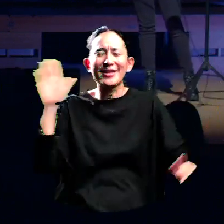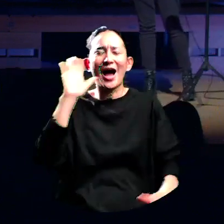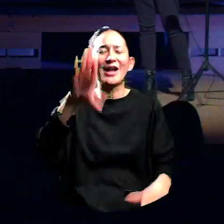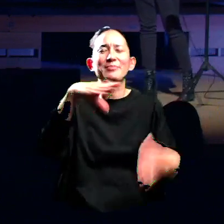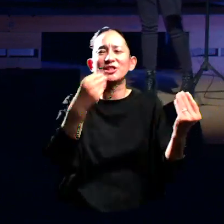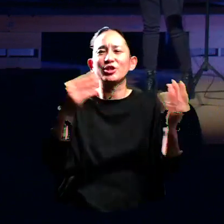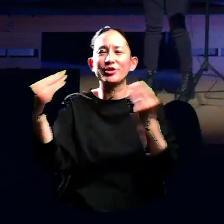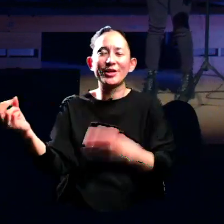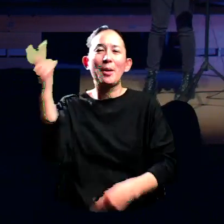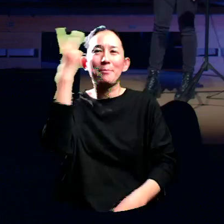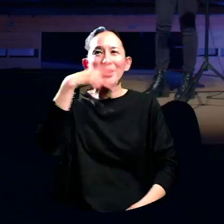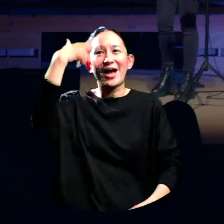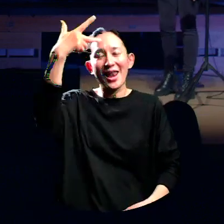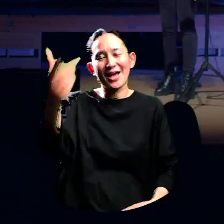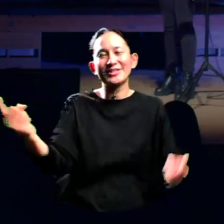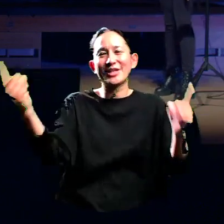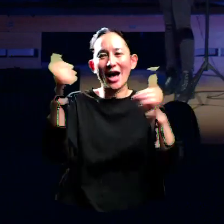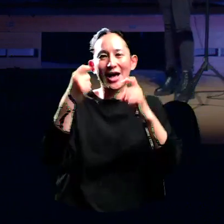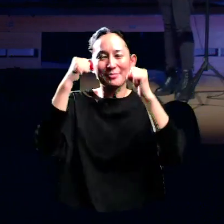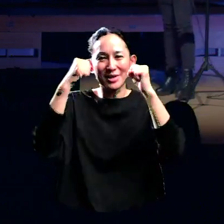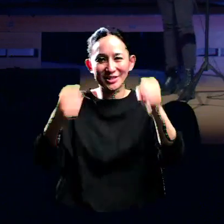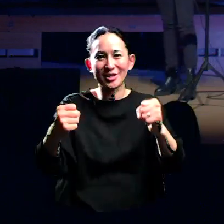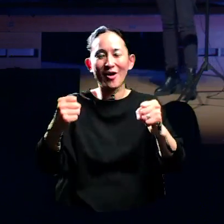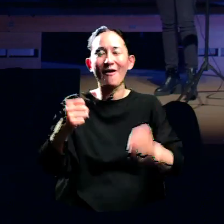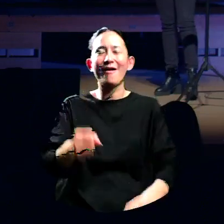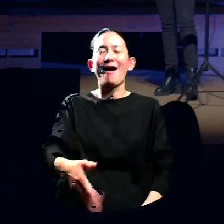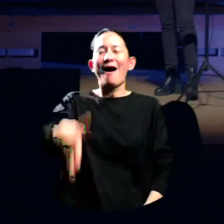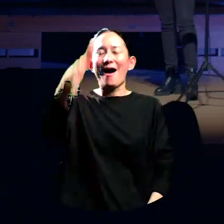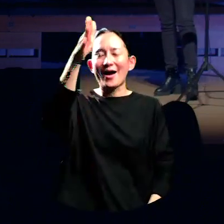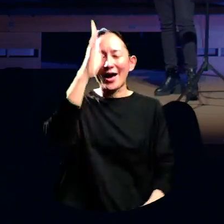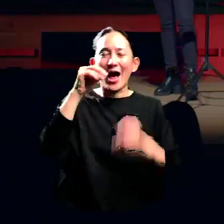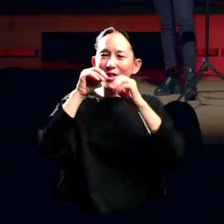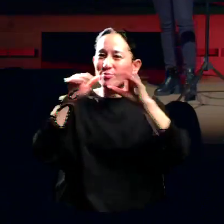また来週お会いしましょう。 God bless you. Have a great week. Happy Easter.